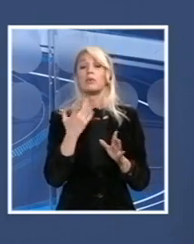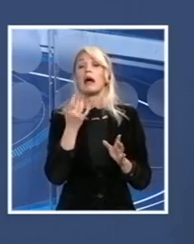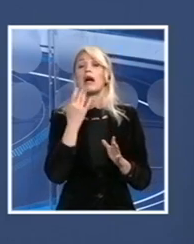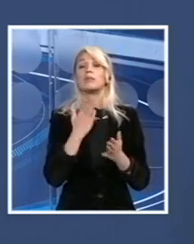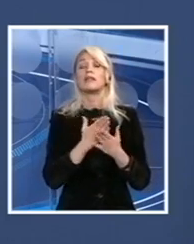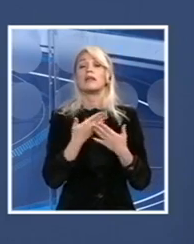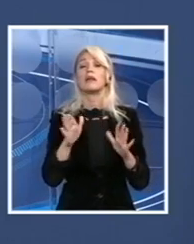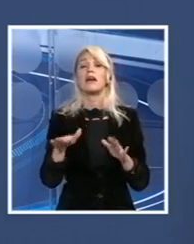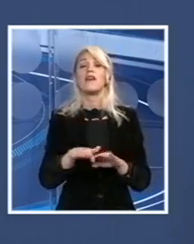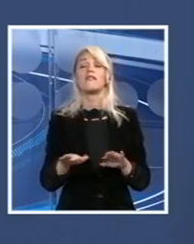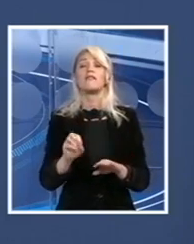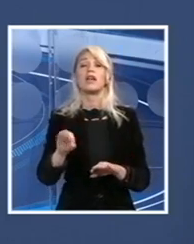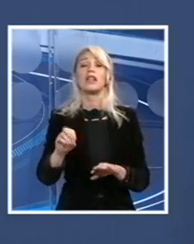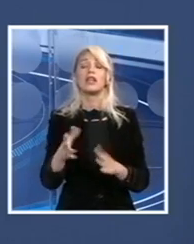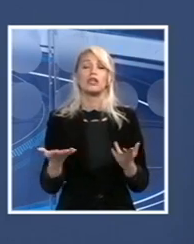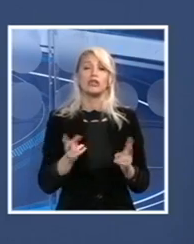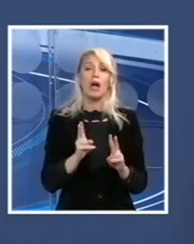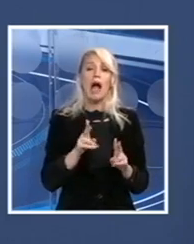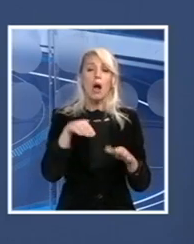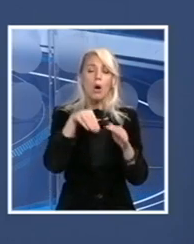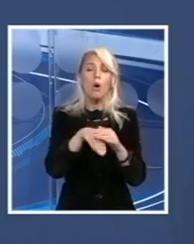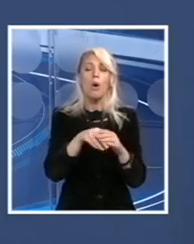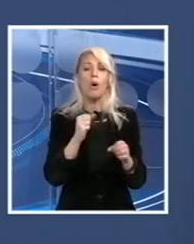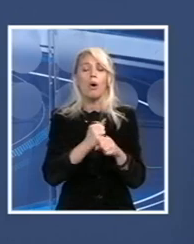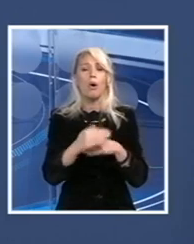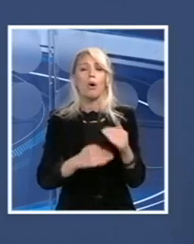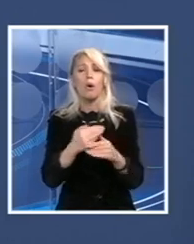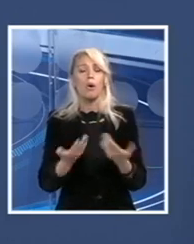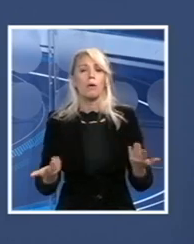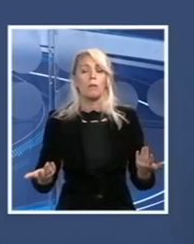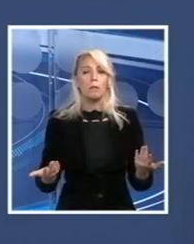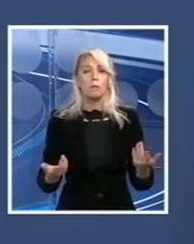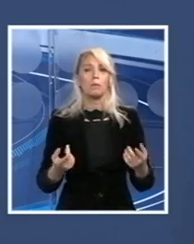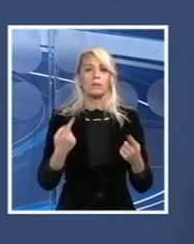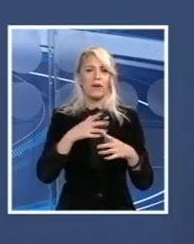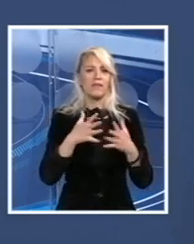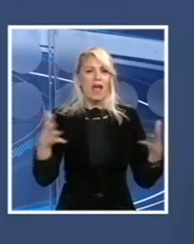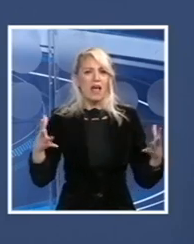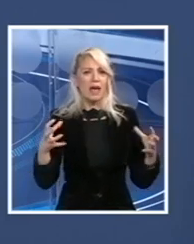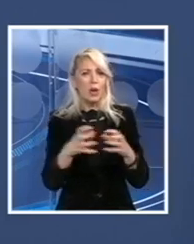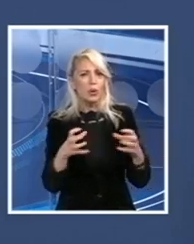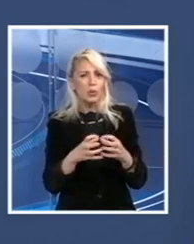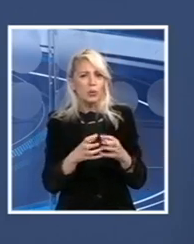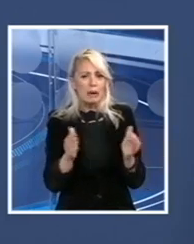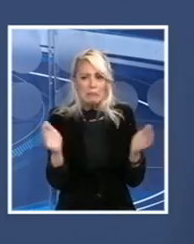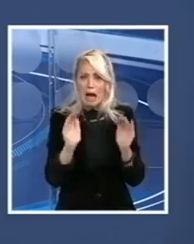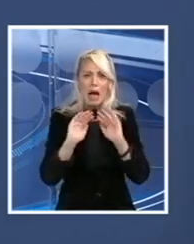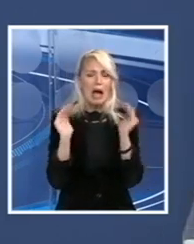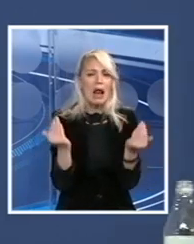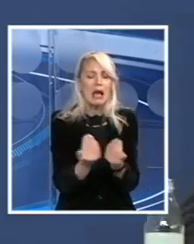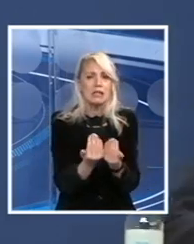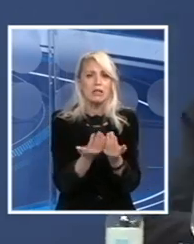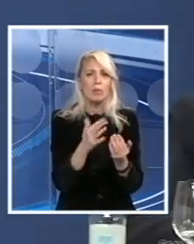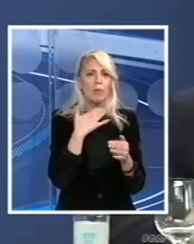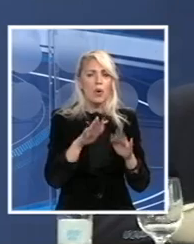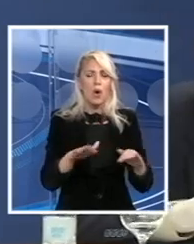plan? Kako će se sprovoditi mere zaštite u tim vrtićima, posebno u onim ustanovama gde su velike grupe, gde su male prostorije? Na jednoj